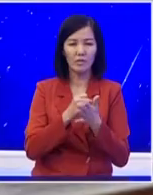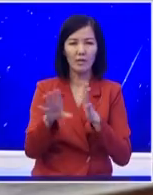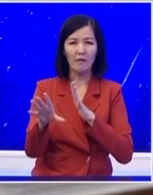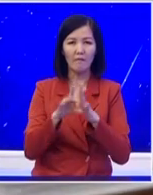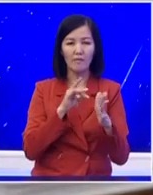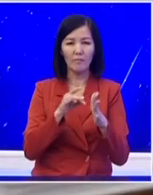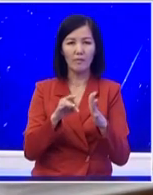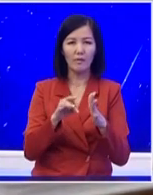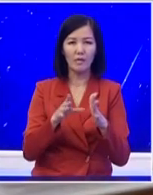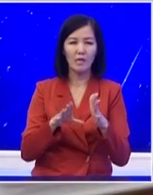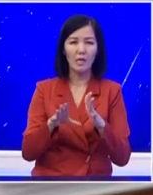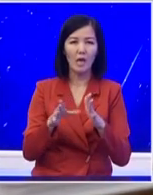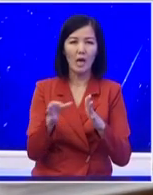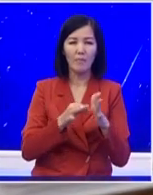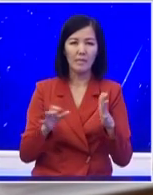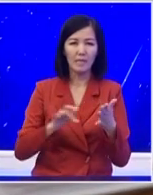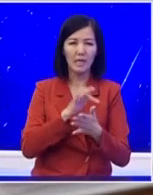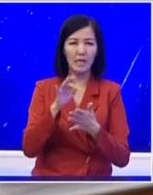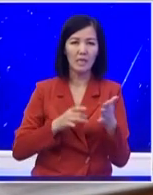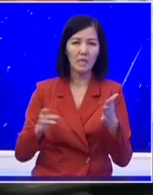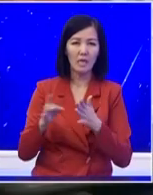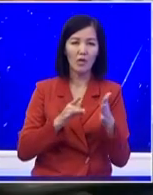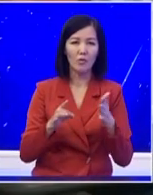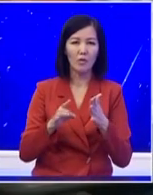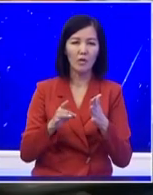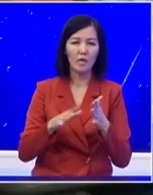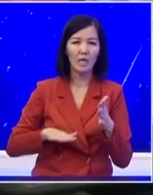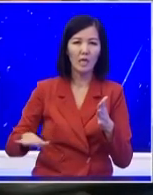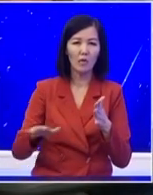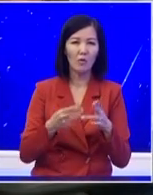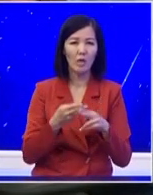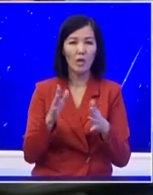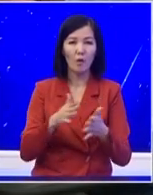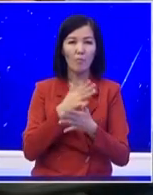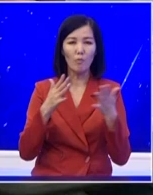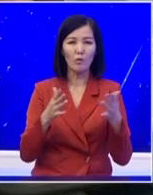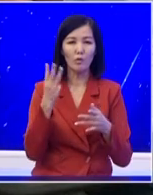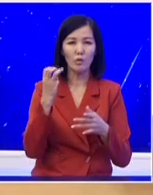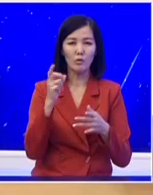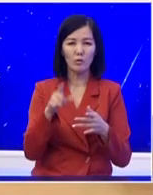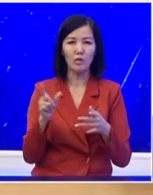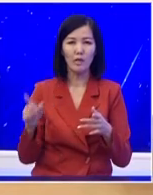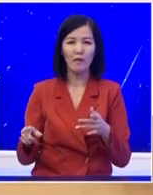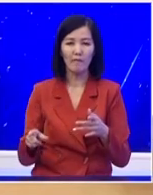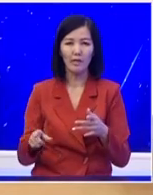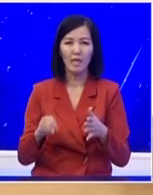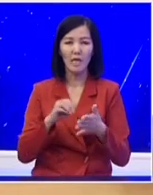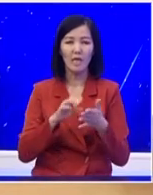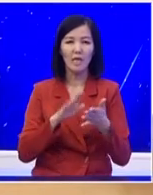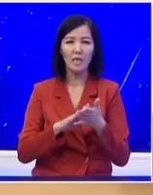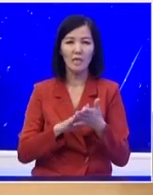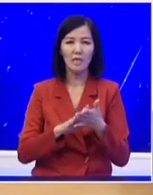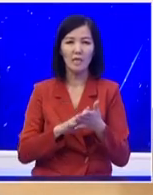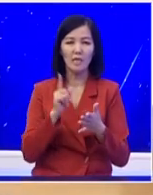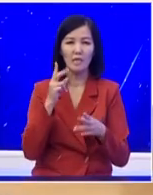за депутатами областных, городских и районных маслихатов региона. Это чуть больше 300 человек. Отмечу, регистрация кандидатов